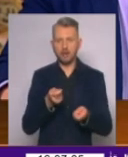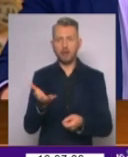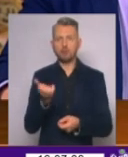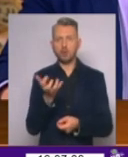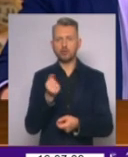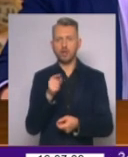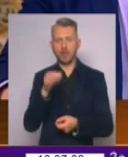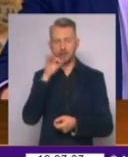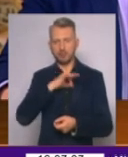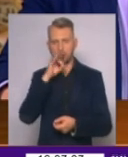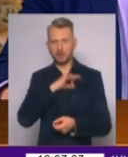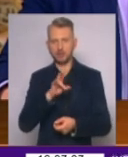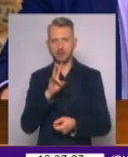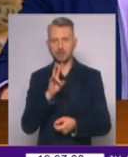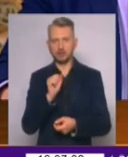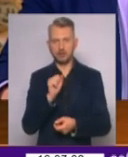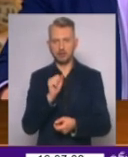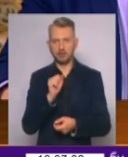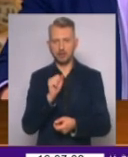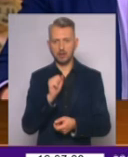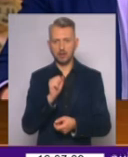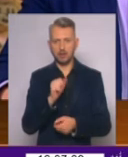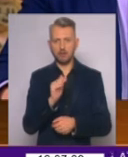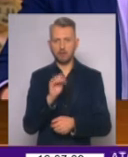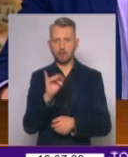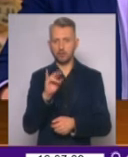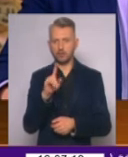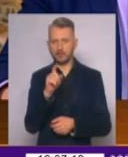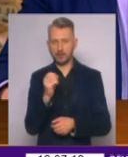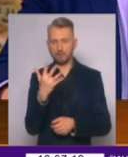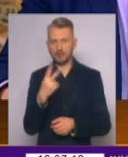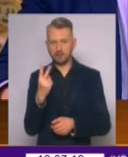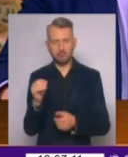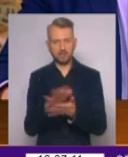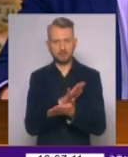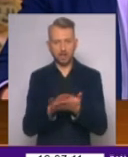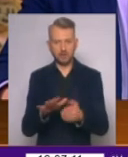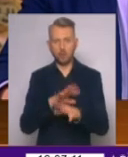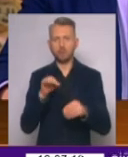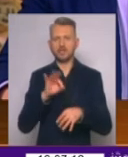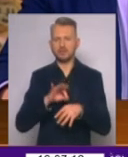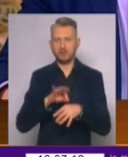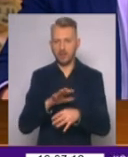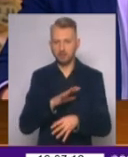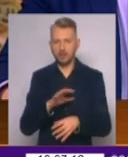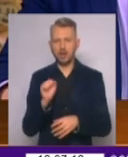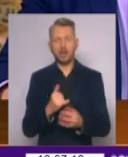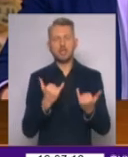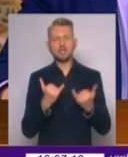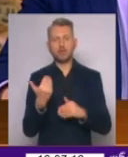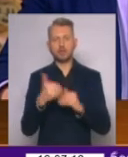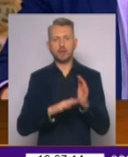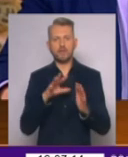она таблетки на фрунзепи, ну сейчас Кирилловская 52, бесплатно, общее заболевание. А сейчас уже